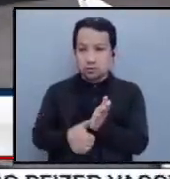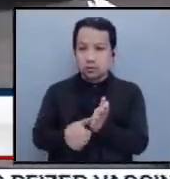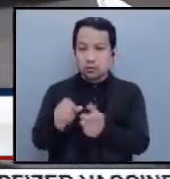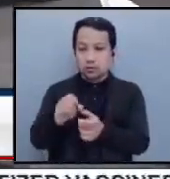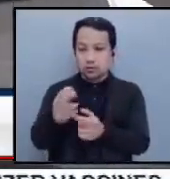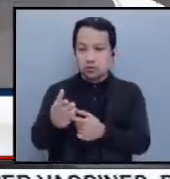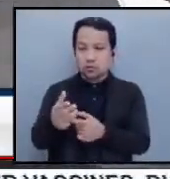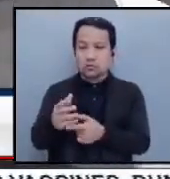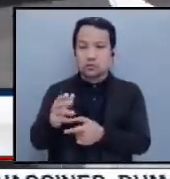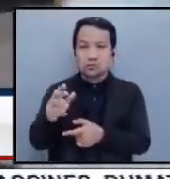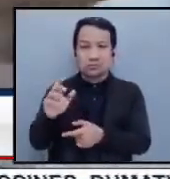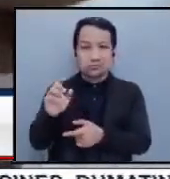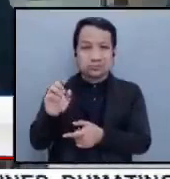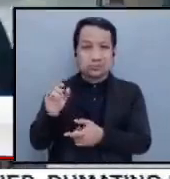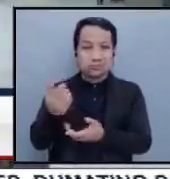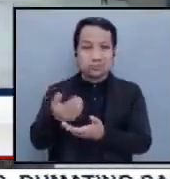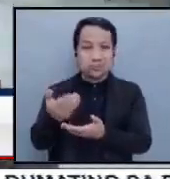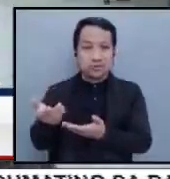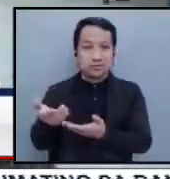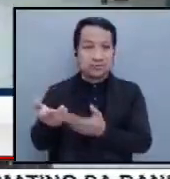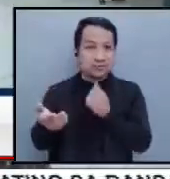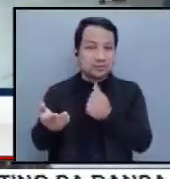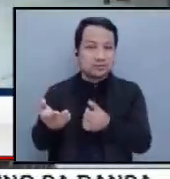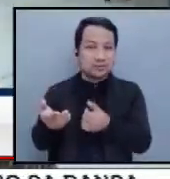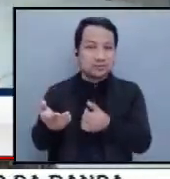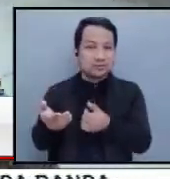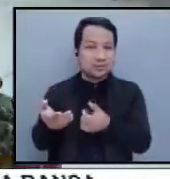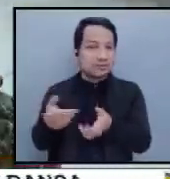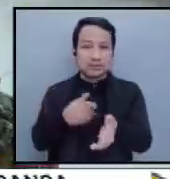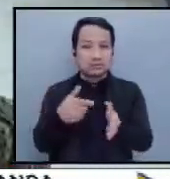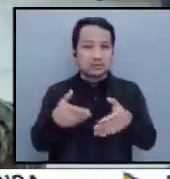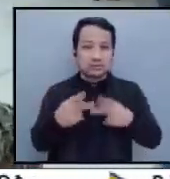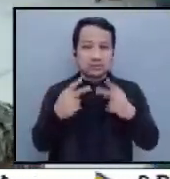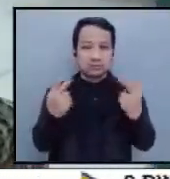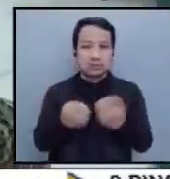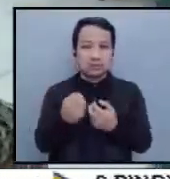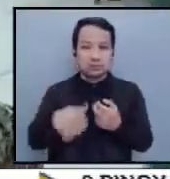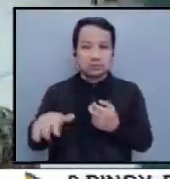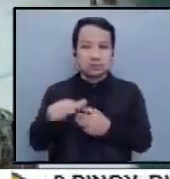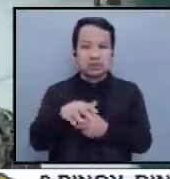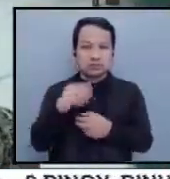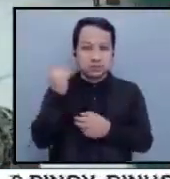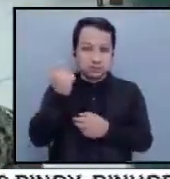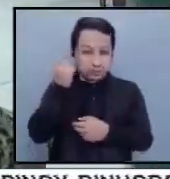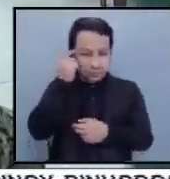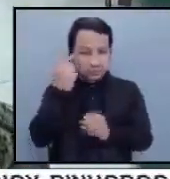sa isang taon at pagbabawalan ng humawak ng posisyon sa pamahalaan.